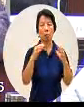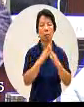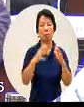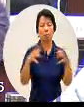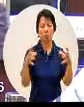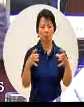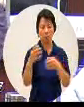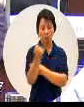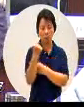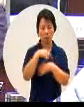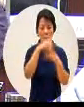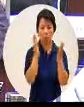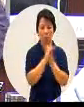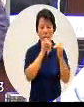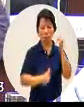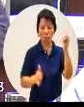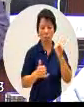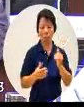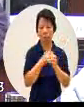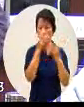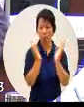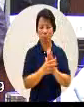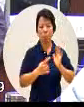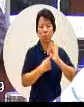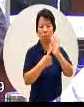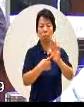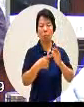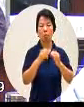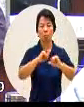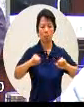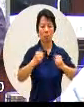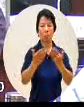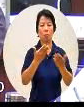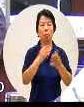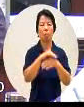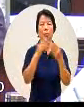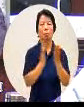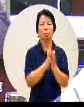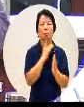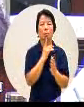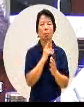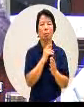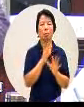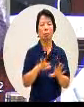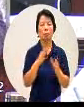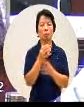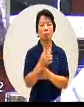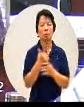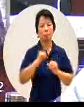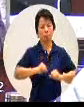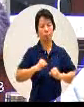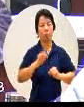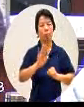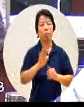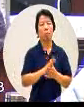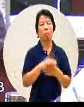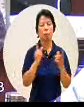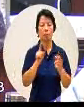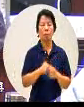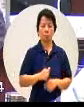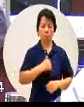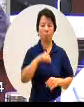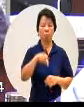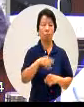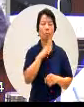得以呈現那對今天當事人還在那我覺得這個就是一個事實